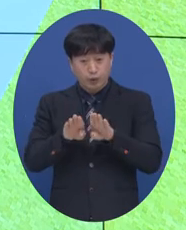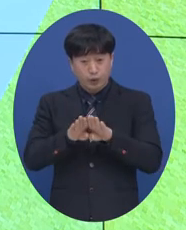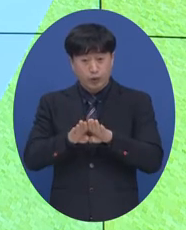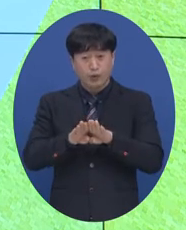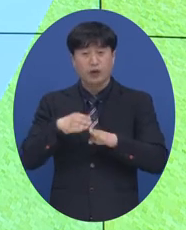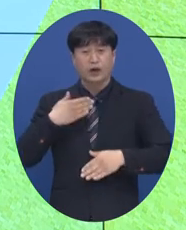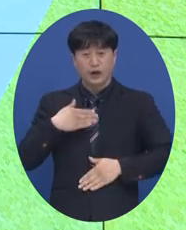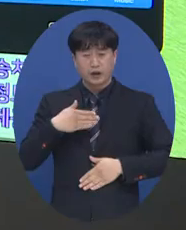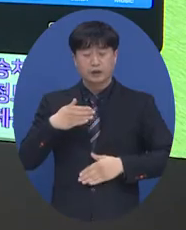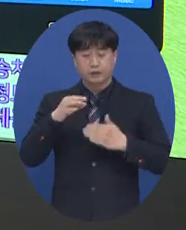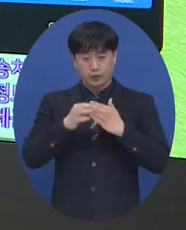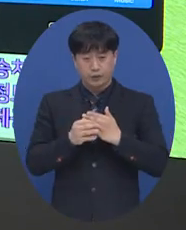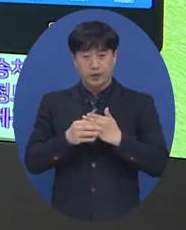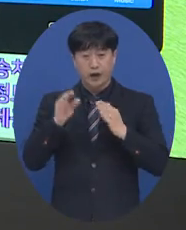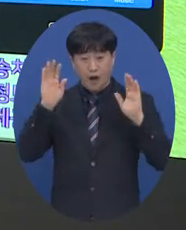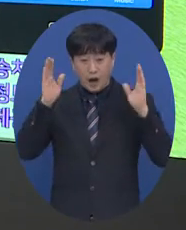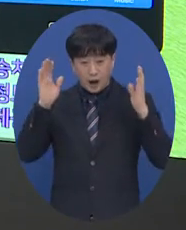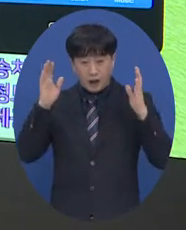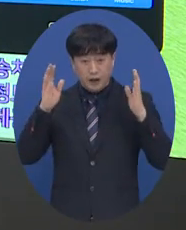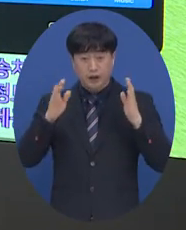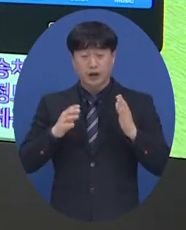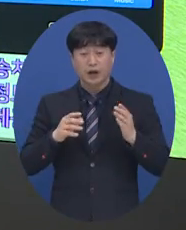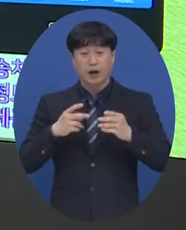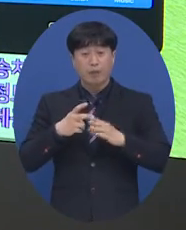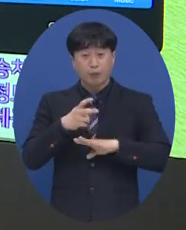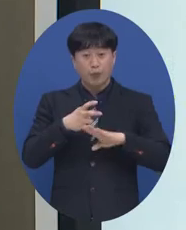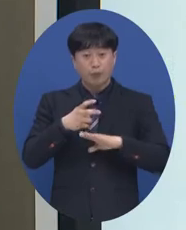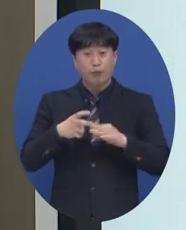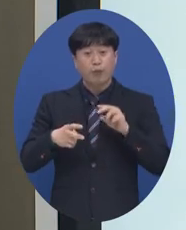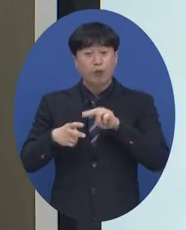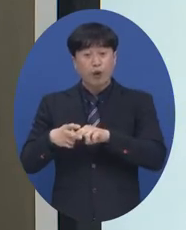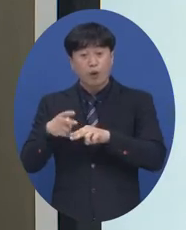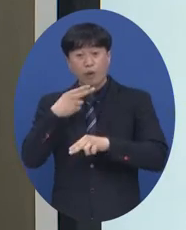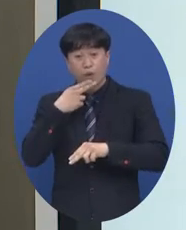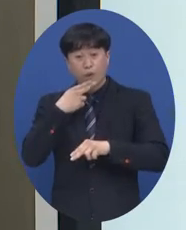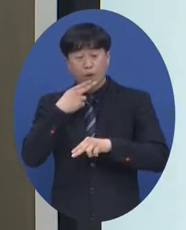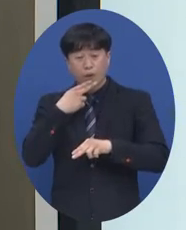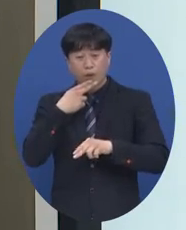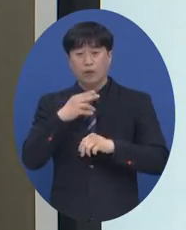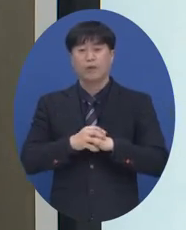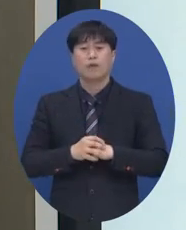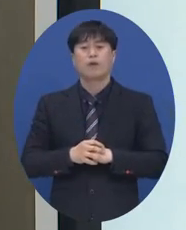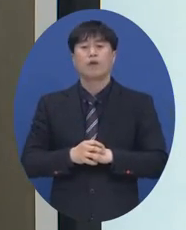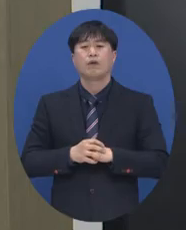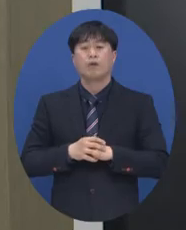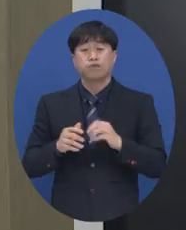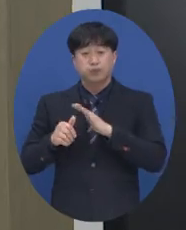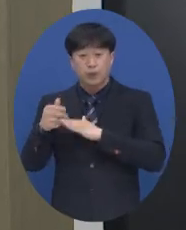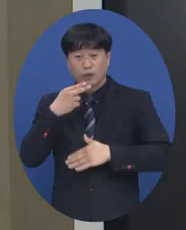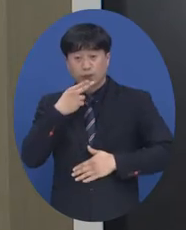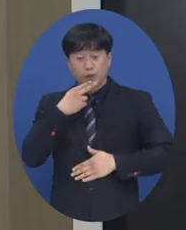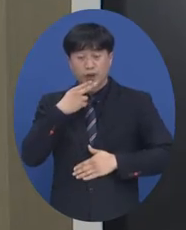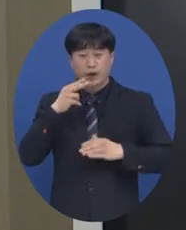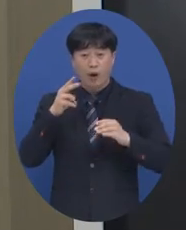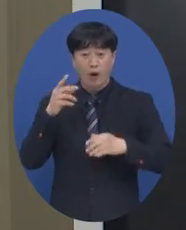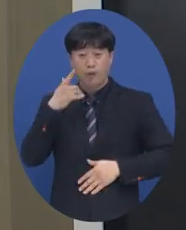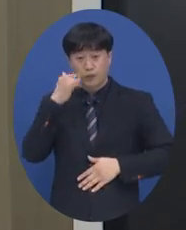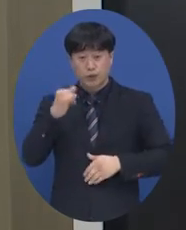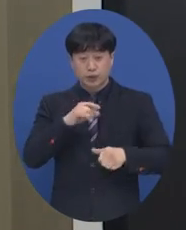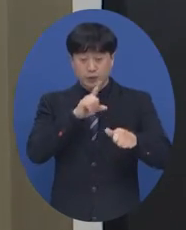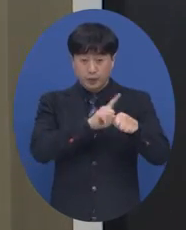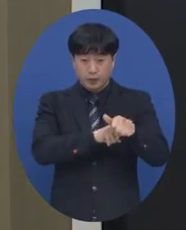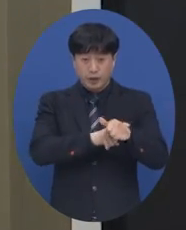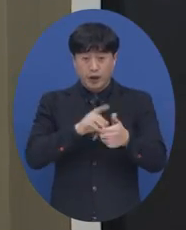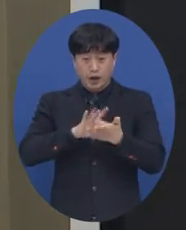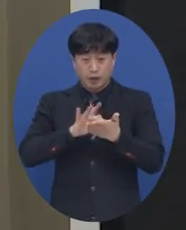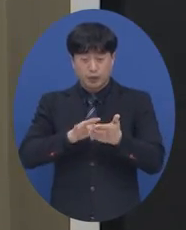시스템입니다. 아이가 차에 타지 않거나 등원하지 않으면 바로 학부모에게 앱을 통해 알림이 갑니다. 아이들의 손목에 채운 스마트